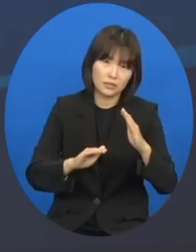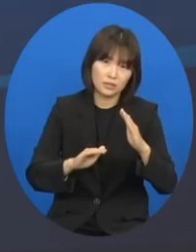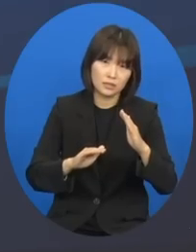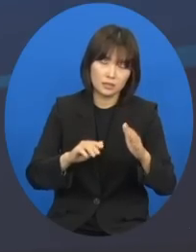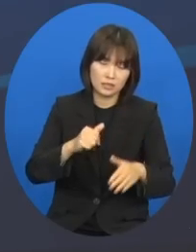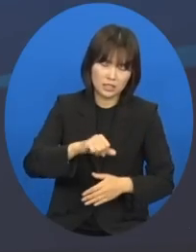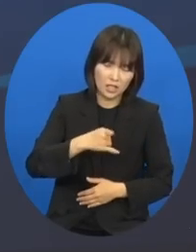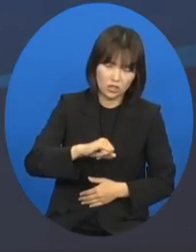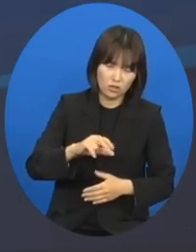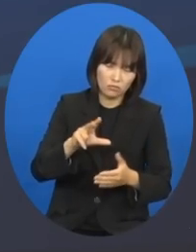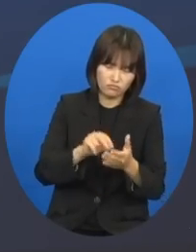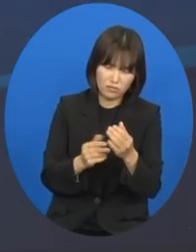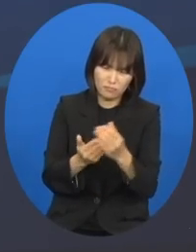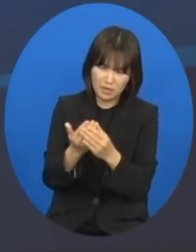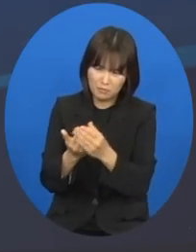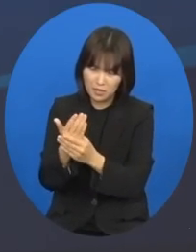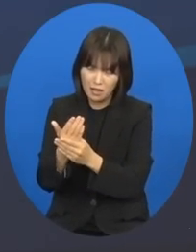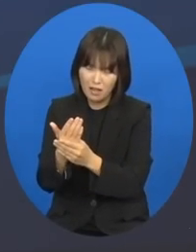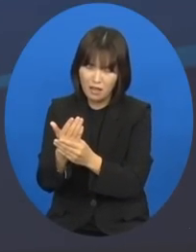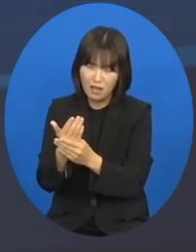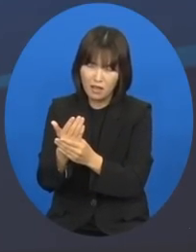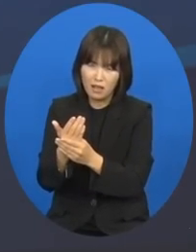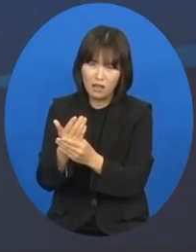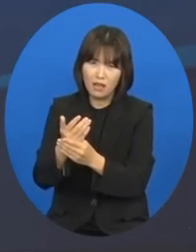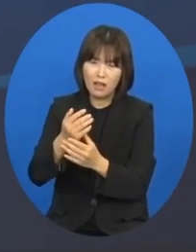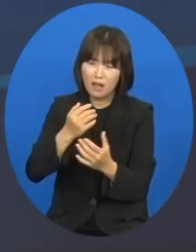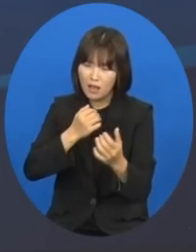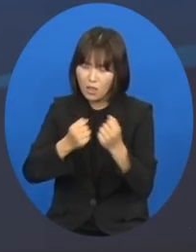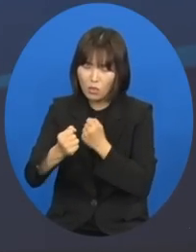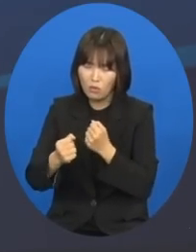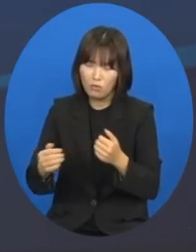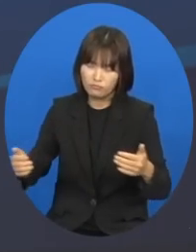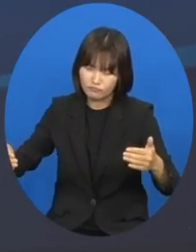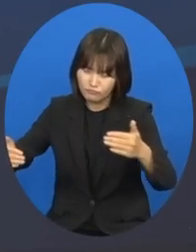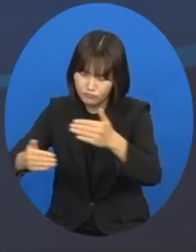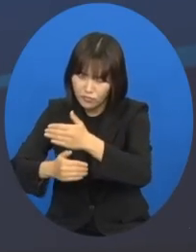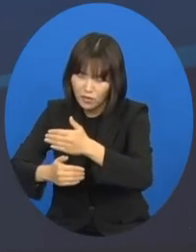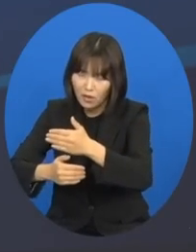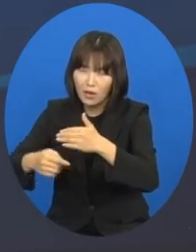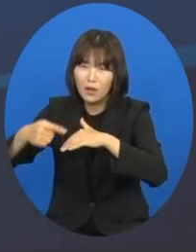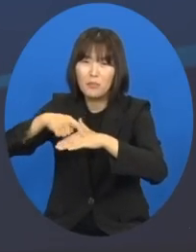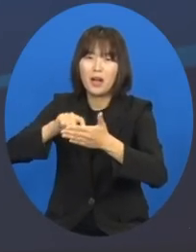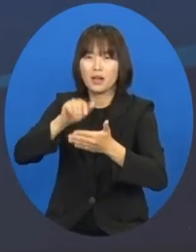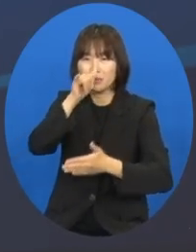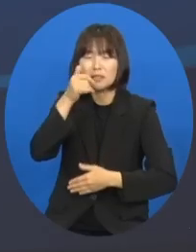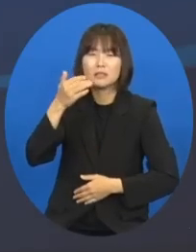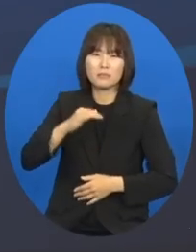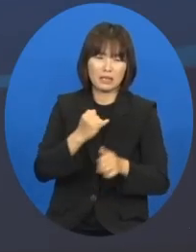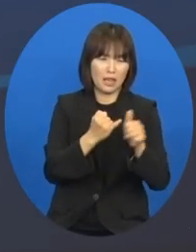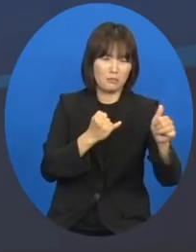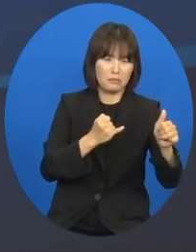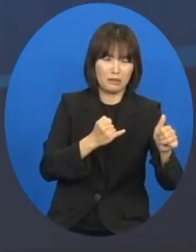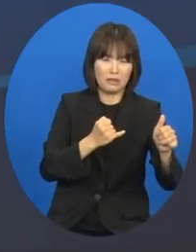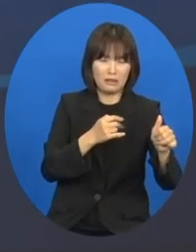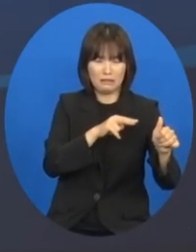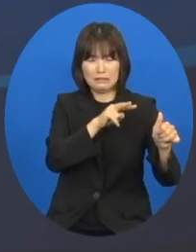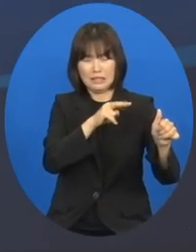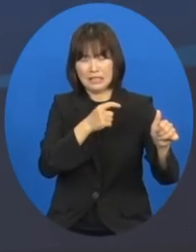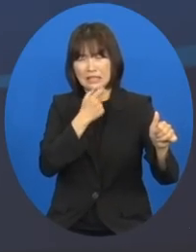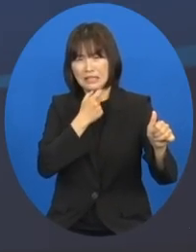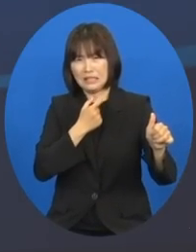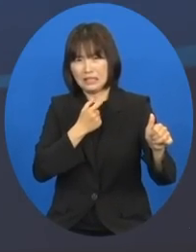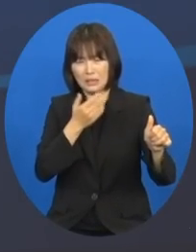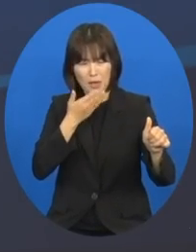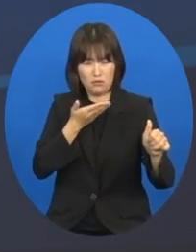사고를 쳐도 어떻게든 끌어안고 포기하지 않는 마음이 있는데 남편은 꼴도 보기 싫고 밥도 해주기 싫고